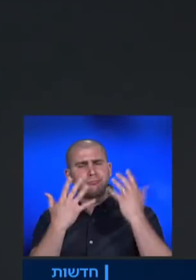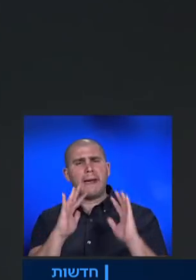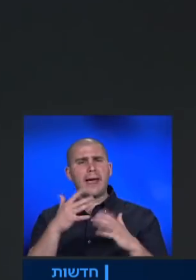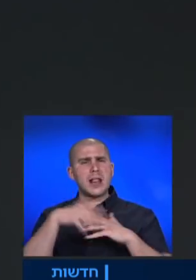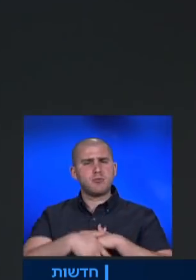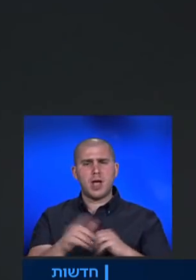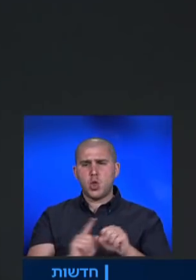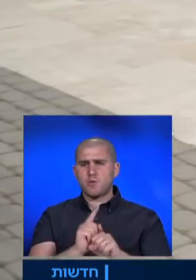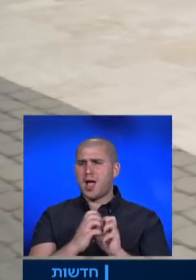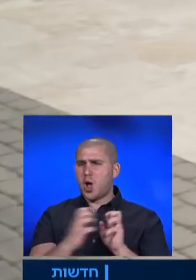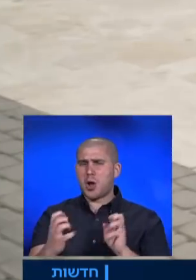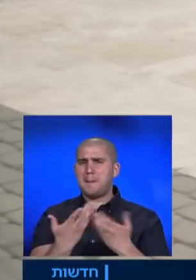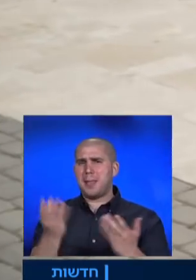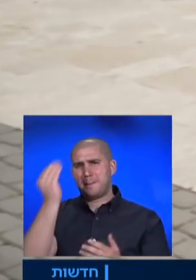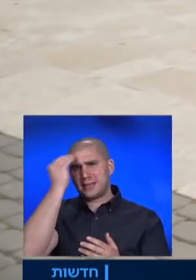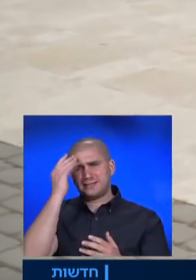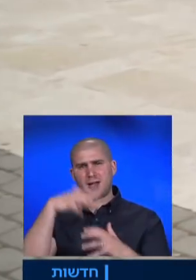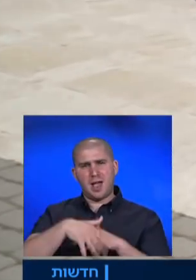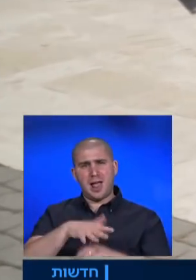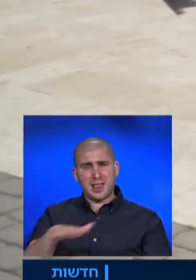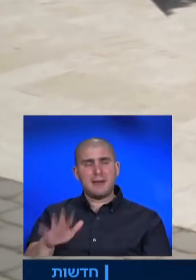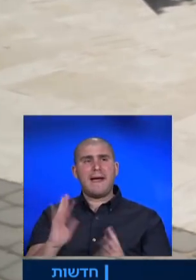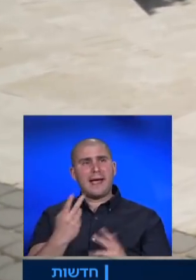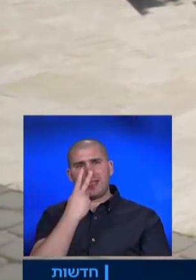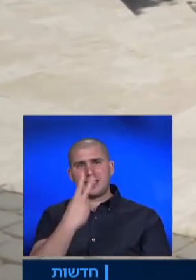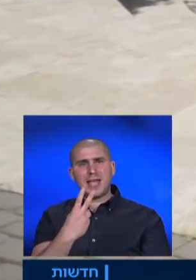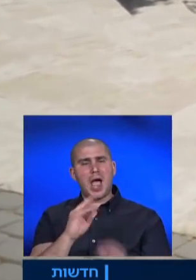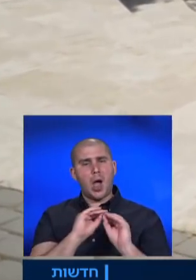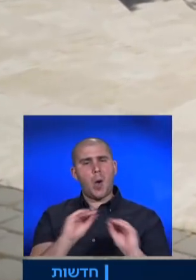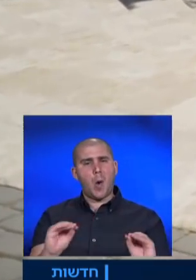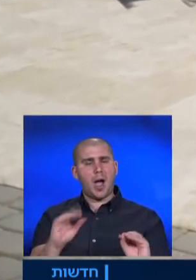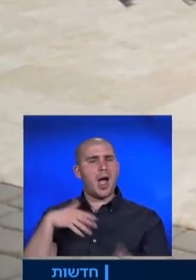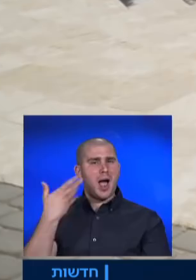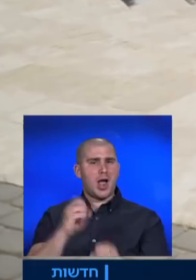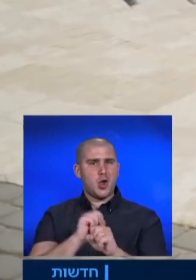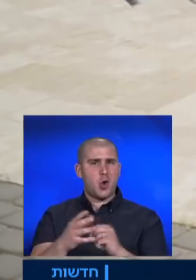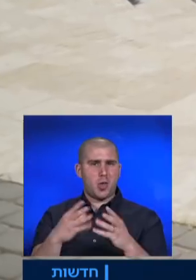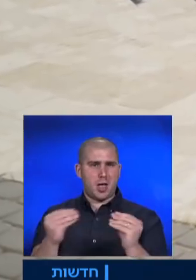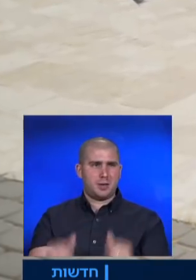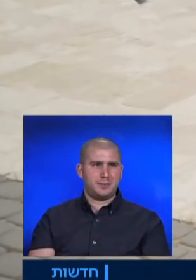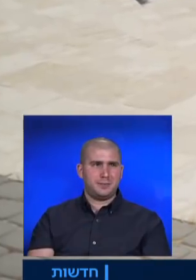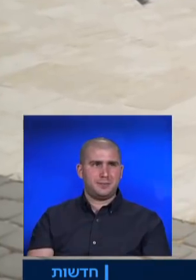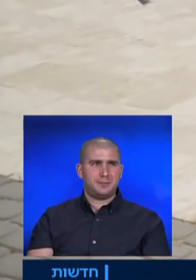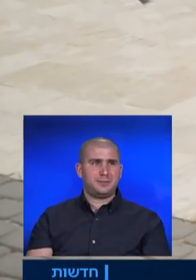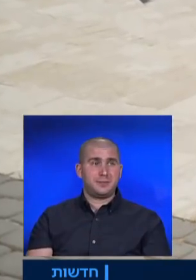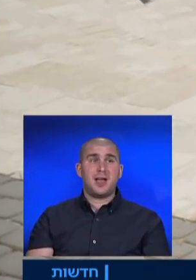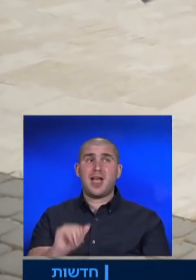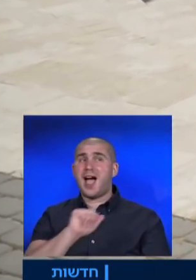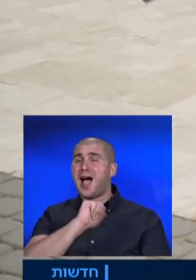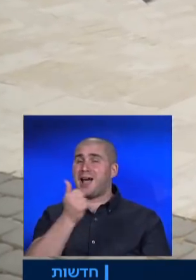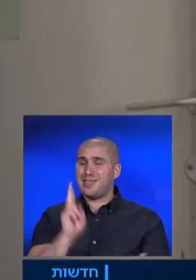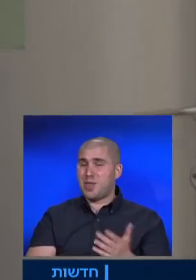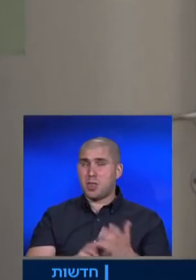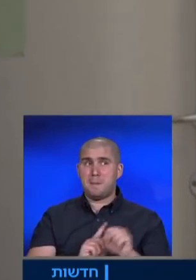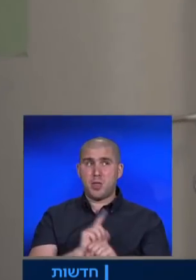בית הספר על הילדים, ואיך תראה ההוראה אחרי הקורונה? הדבר הכי נכון בתקופה הזאת זה